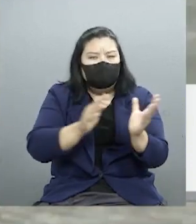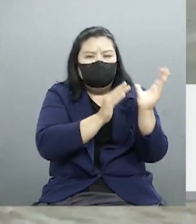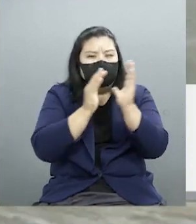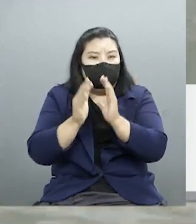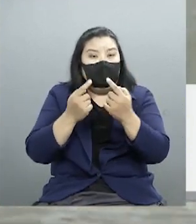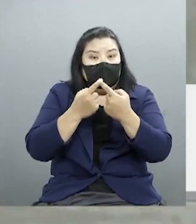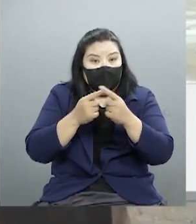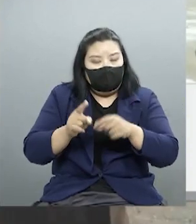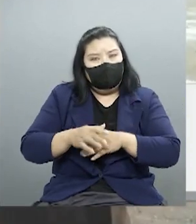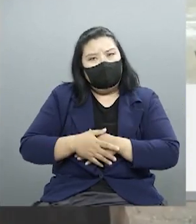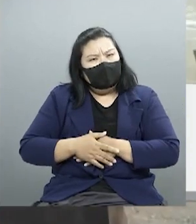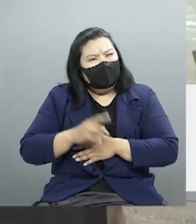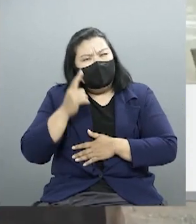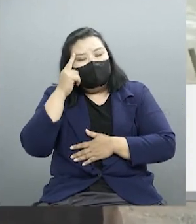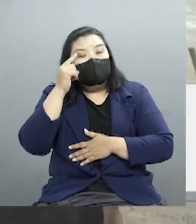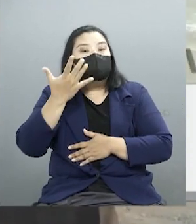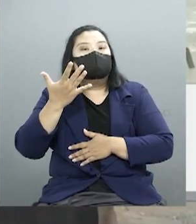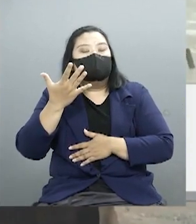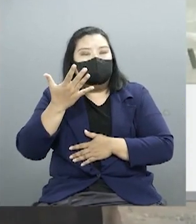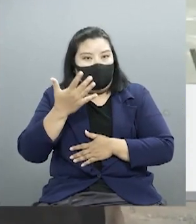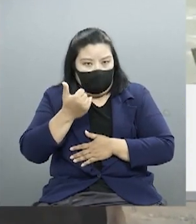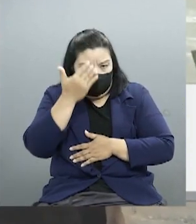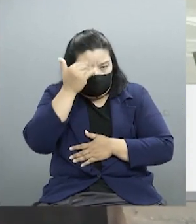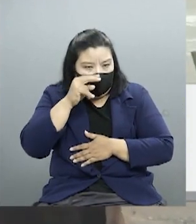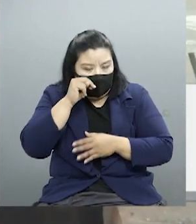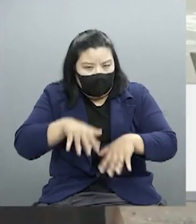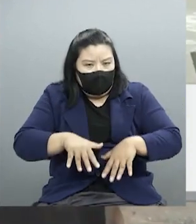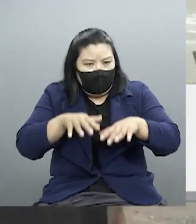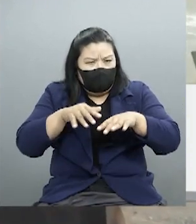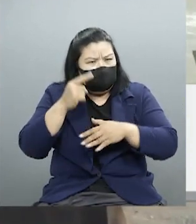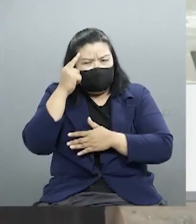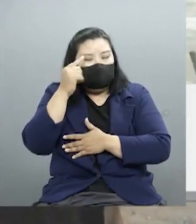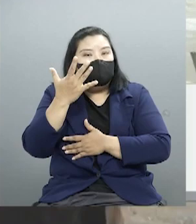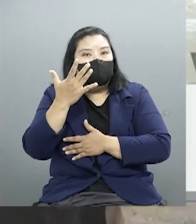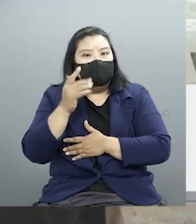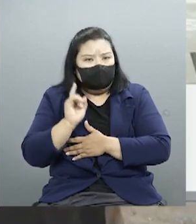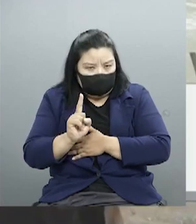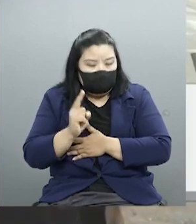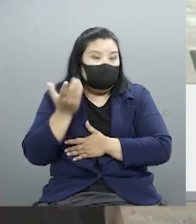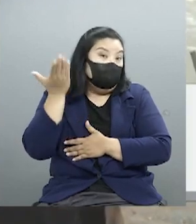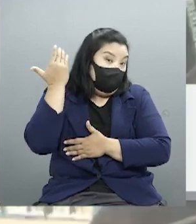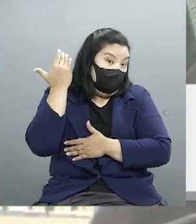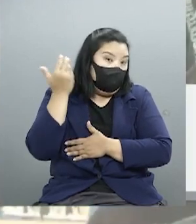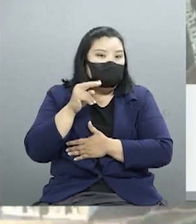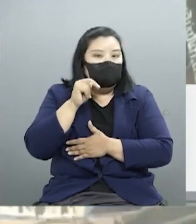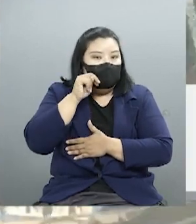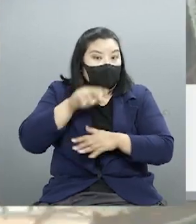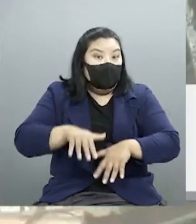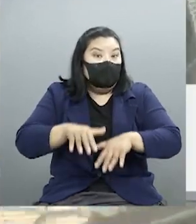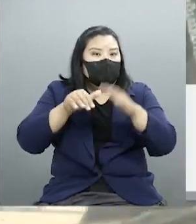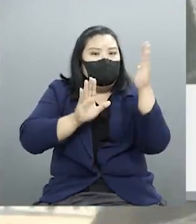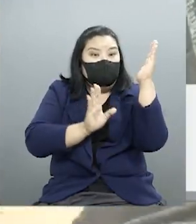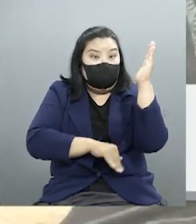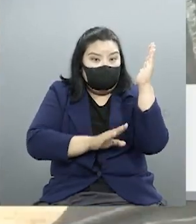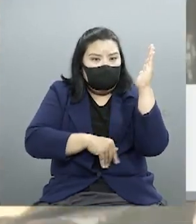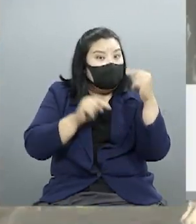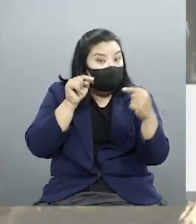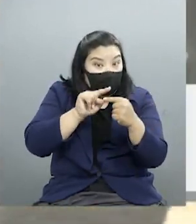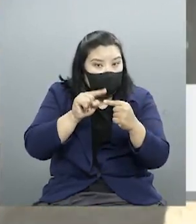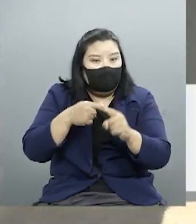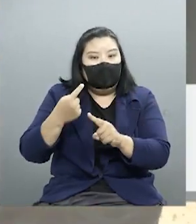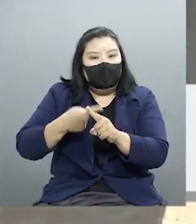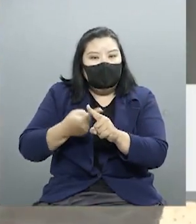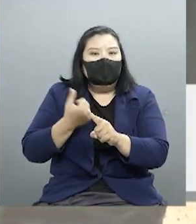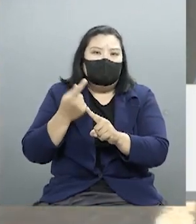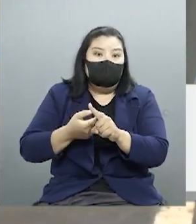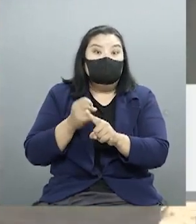งอ่ะจริงๆเราไม่ได้คิดว่ามันจะมีสถานการณ์รุนแรงขนาดนี้เพราะว่าส่วนใหญ่น้ำท่วมภาคใต้เนี่ยมันจะอยู่ช่วงปลายปีแต่นี่กำลัง